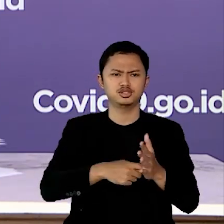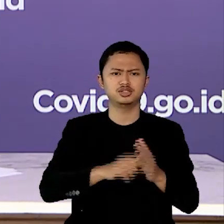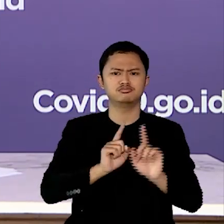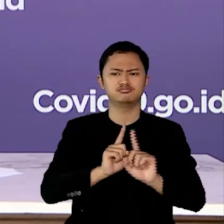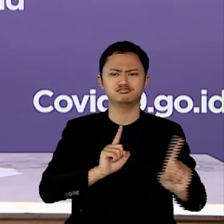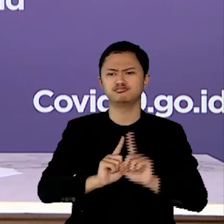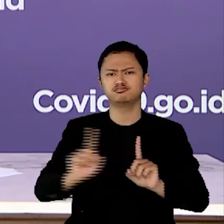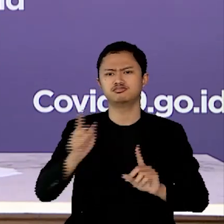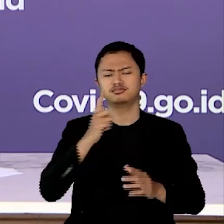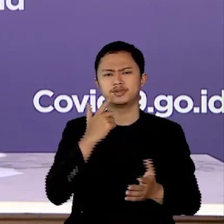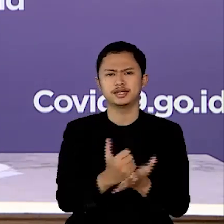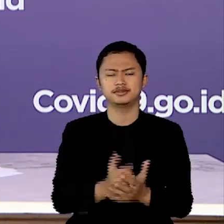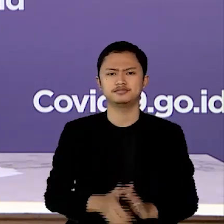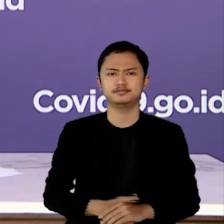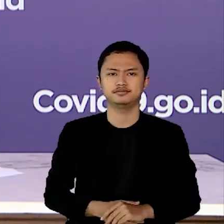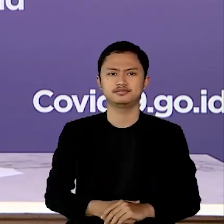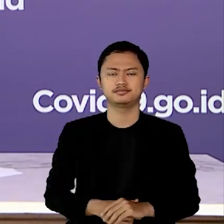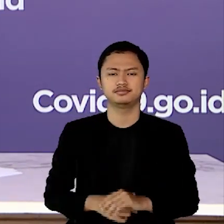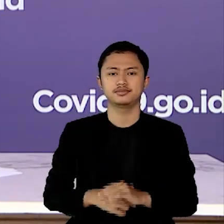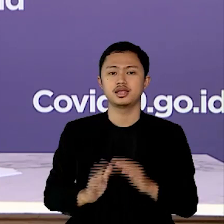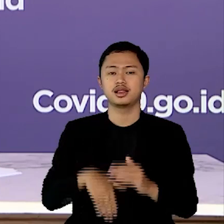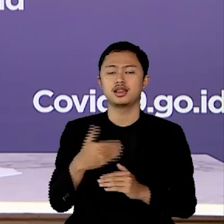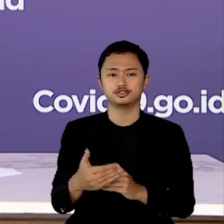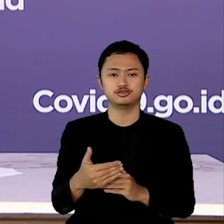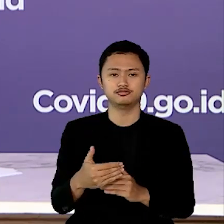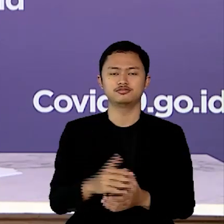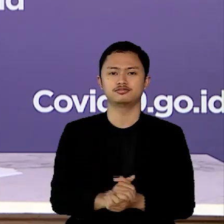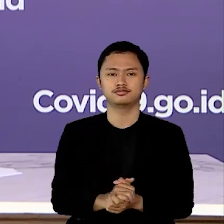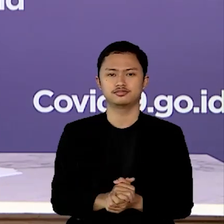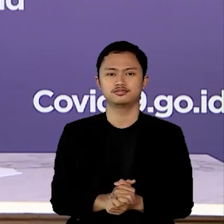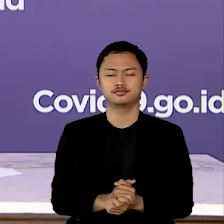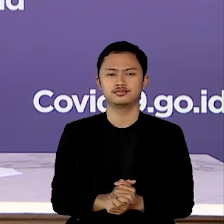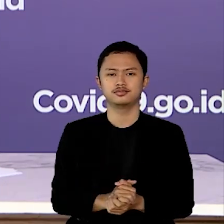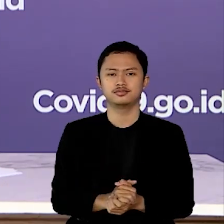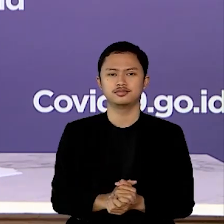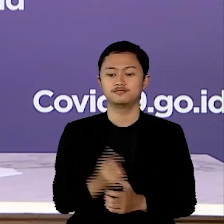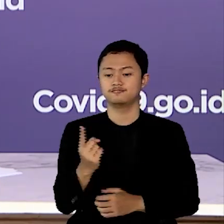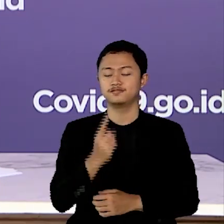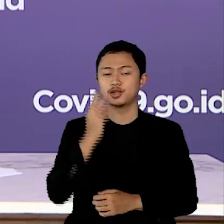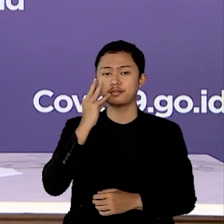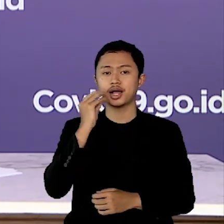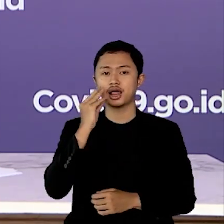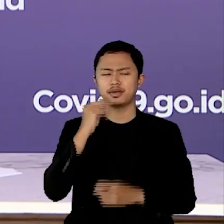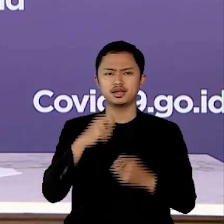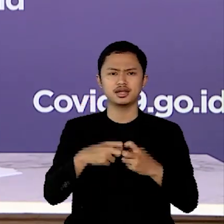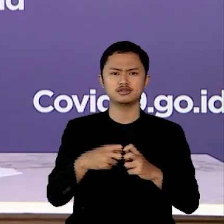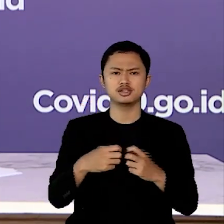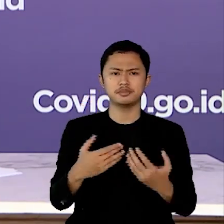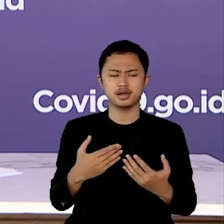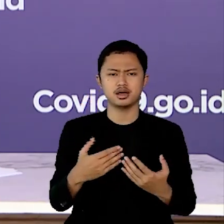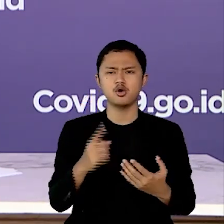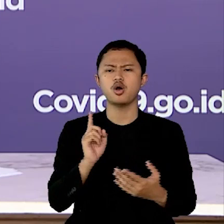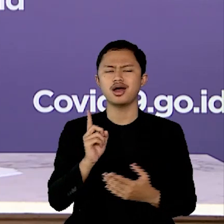untuk menghindarinya Hai selanjutnya saya akan menyampaikan terkait dengan pengalaman kita menghadapi kenaikan kasus